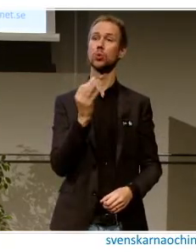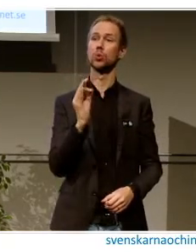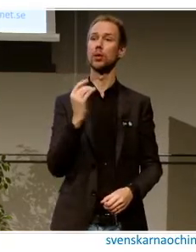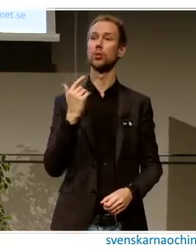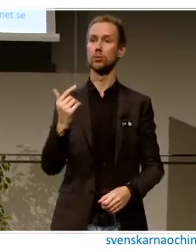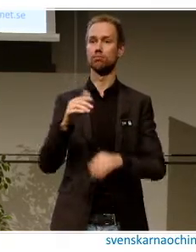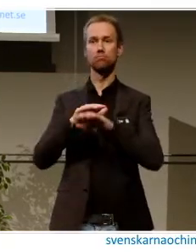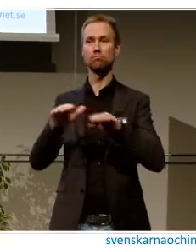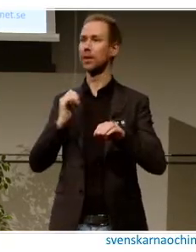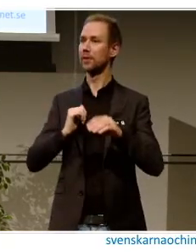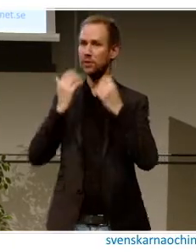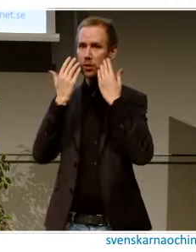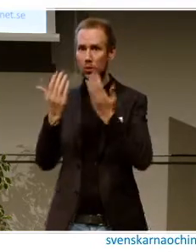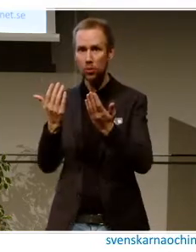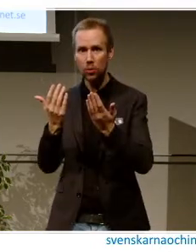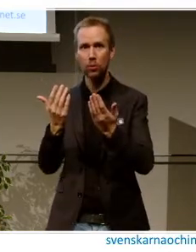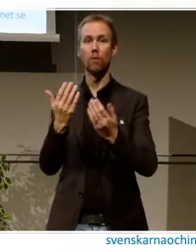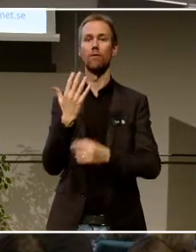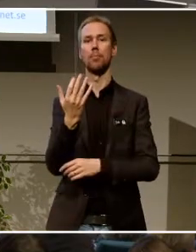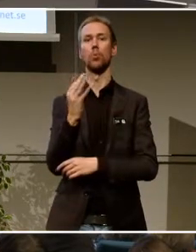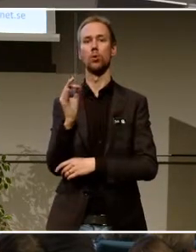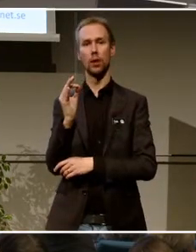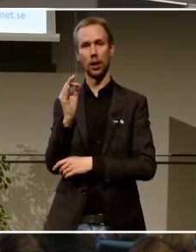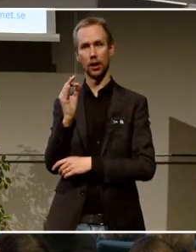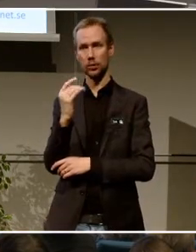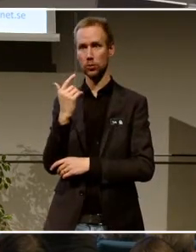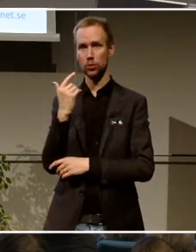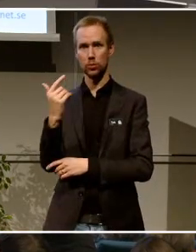det är 500 000 som aldrig använder.